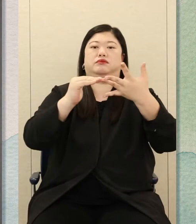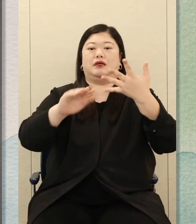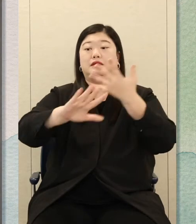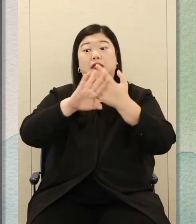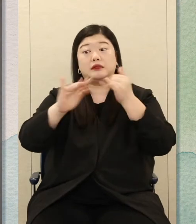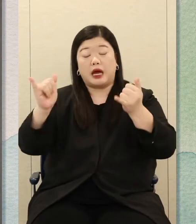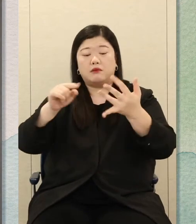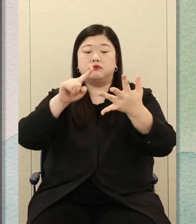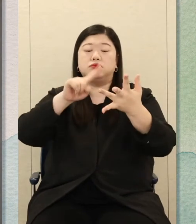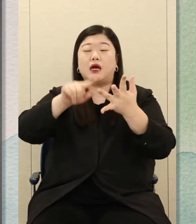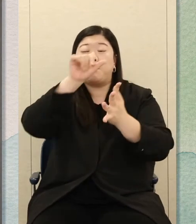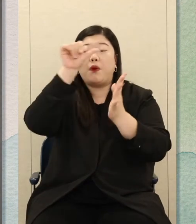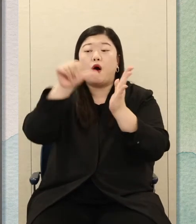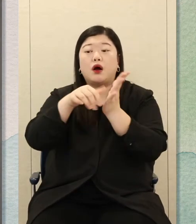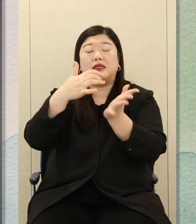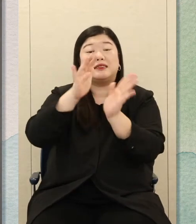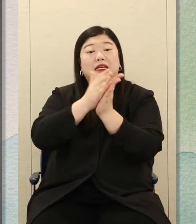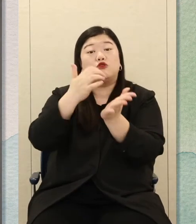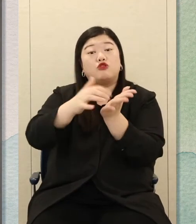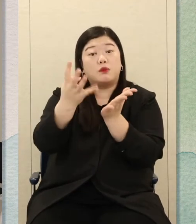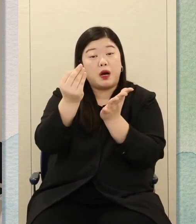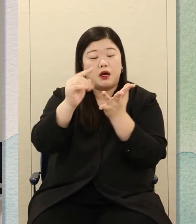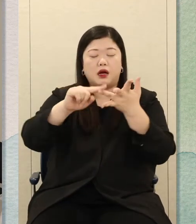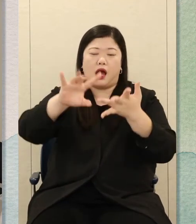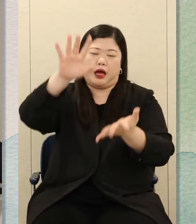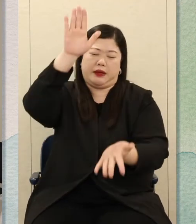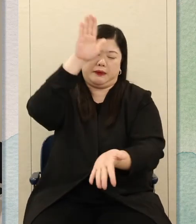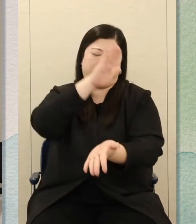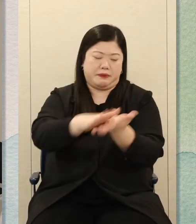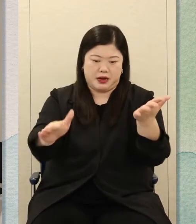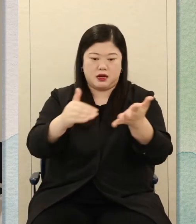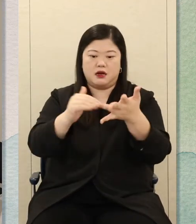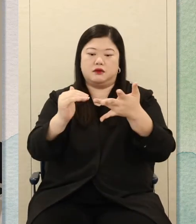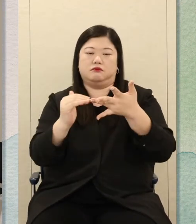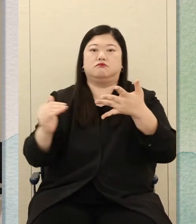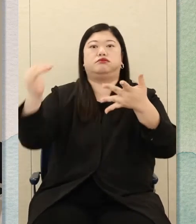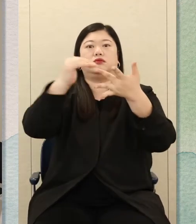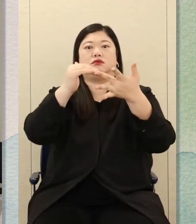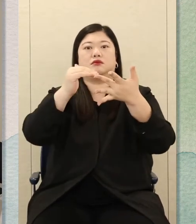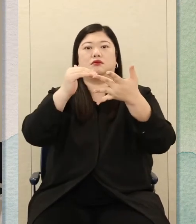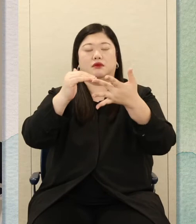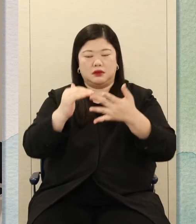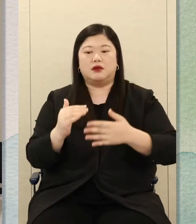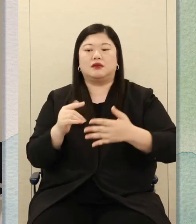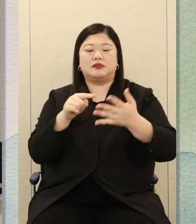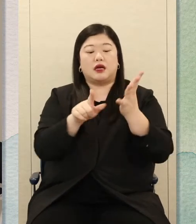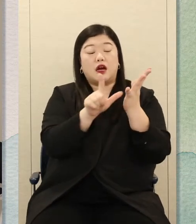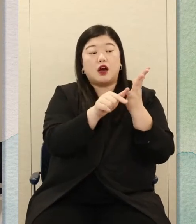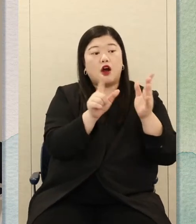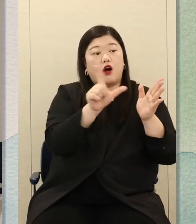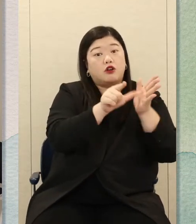그러니까 여기서 끝날까 아니면 한 번 더 할까? 예, 그러니까 그런 식으로 기간을